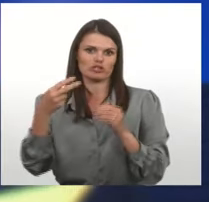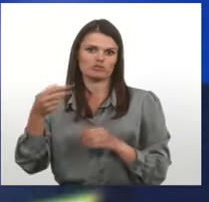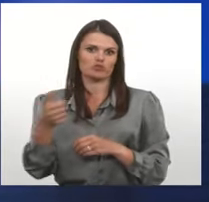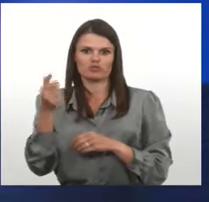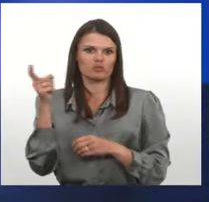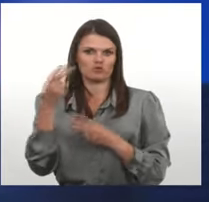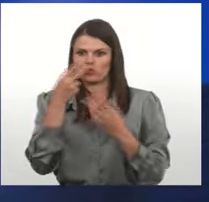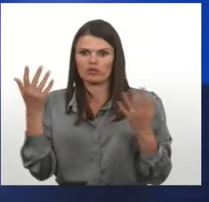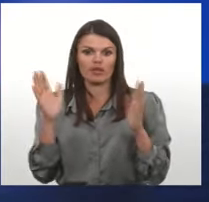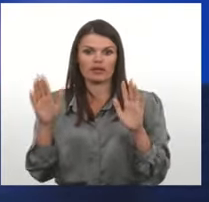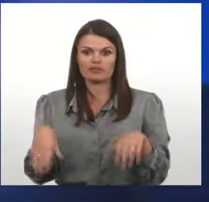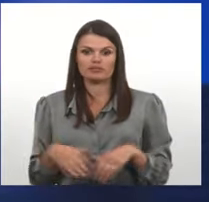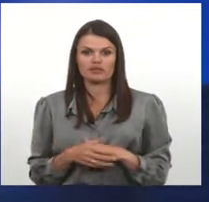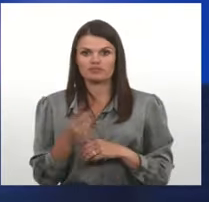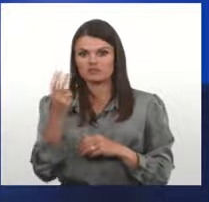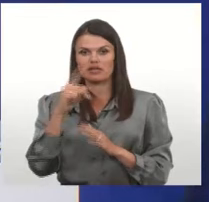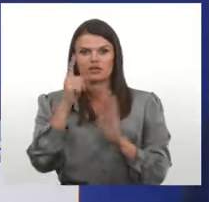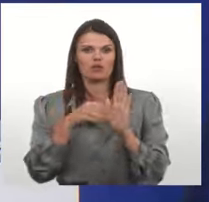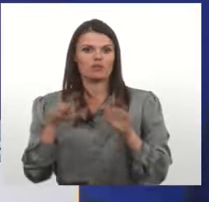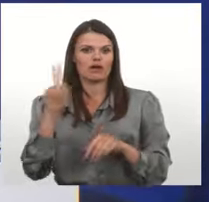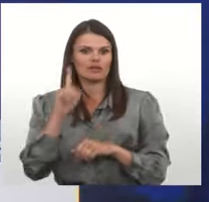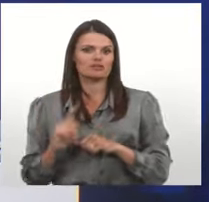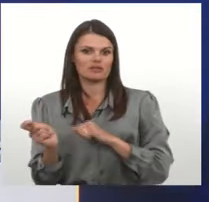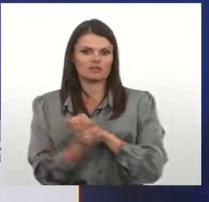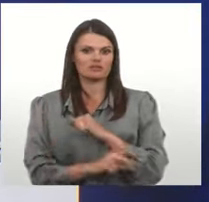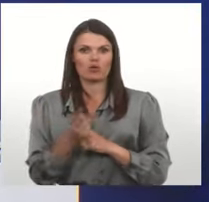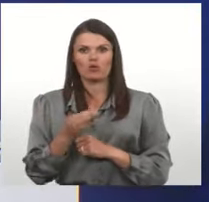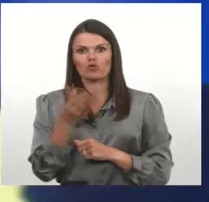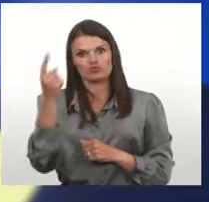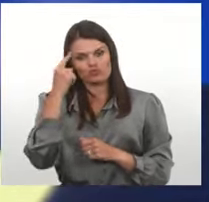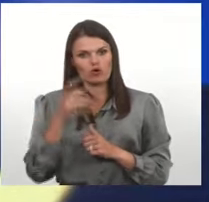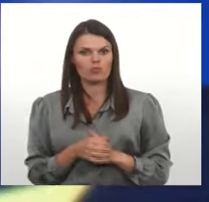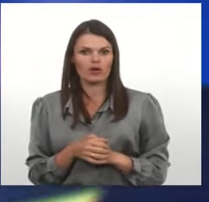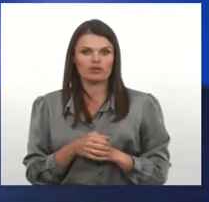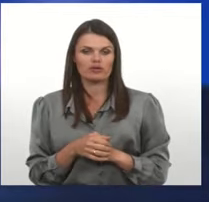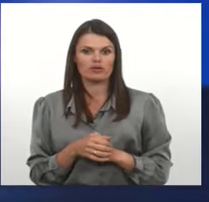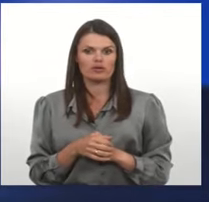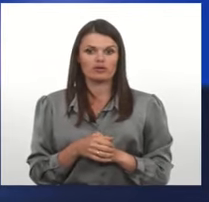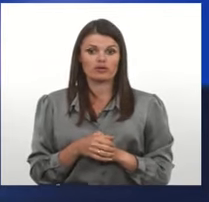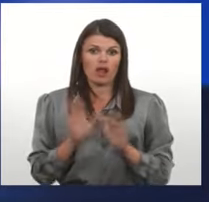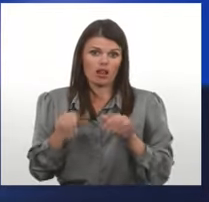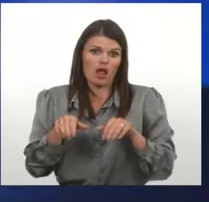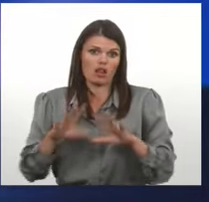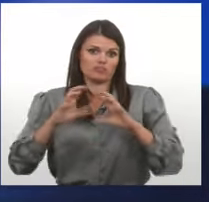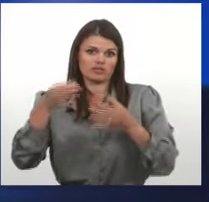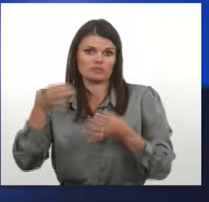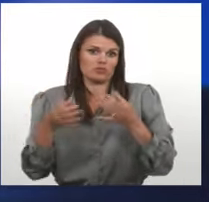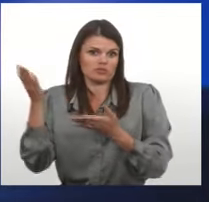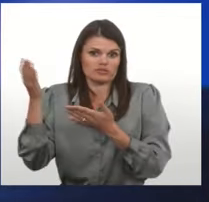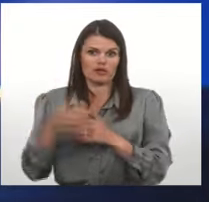gadus neredzēsim. Skatītā jautājumā arī par Izraels sodīšanu. Ko jūs par šo domājat? Lai lems starptautiskā